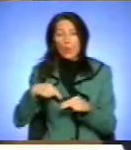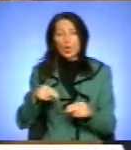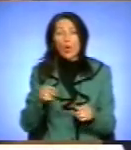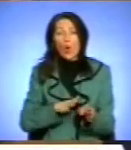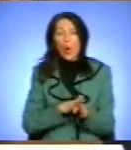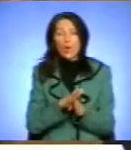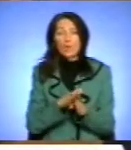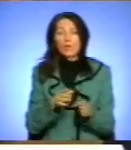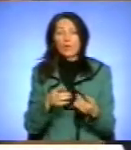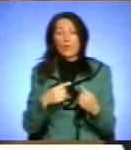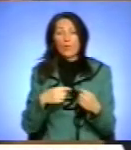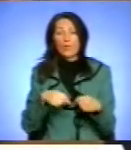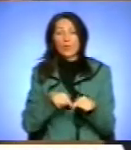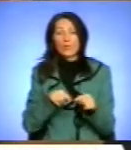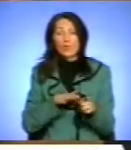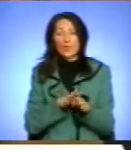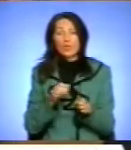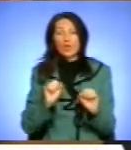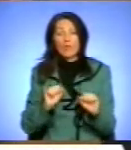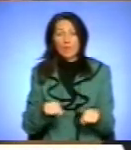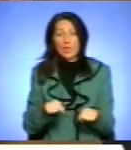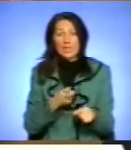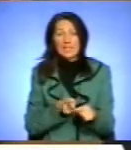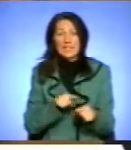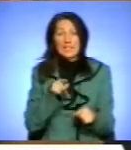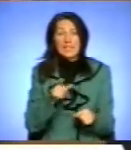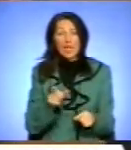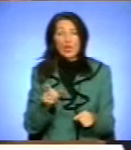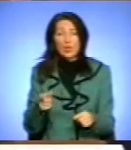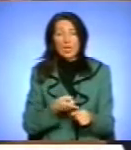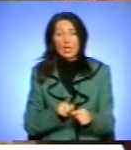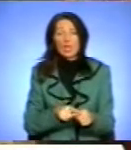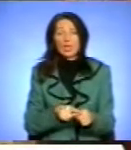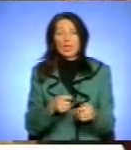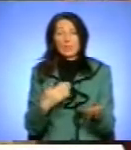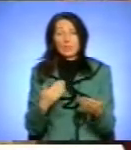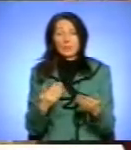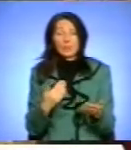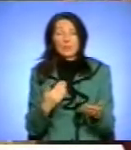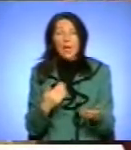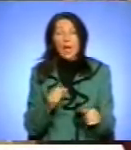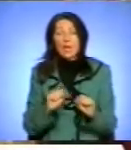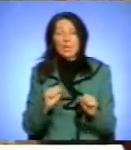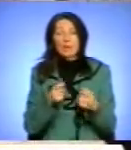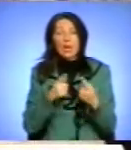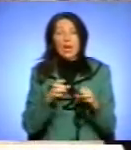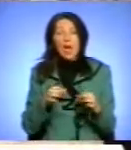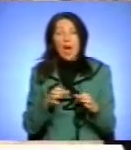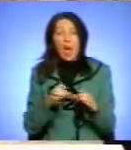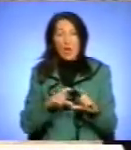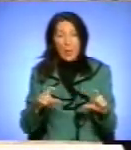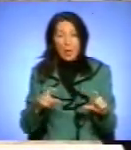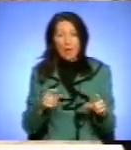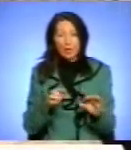виконавчої влади. Ну, це ті люди, які безпосередньо спілкуються. Керівник апарату розповів про роботу